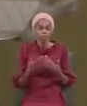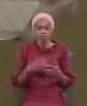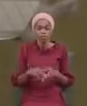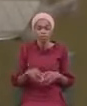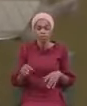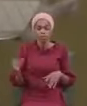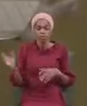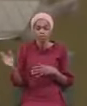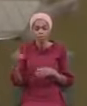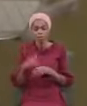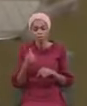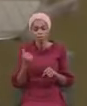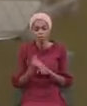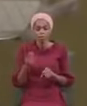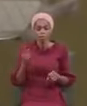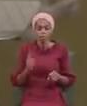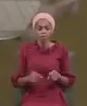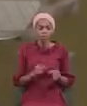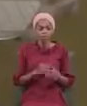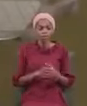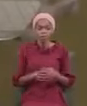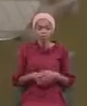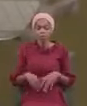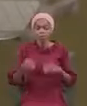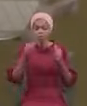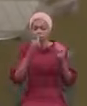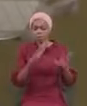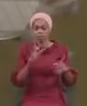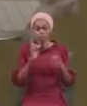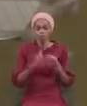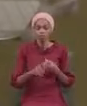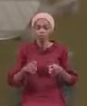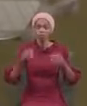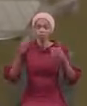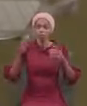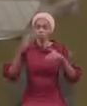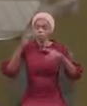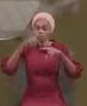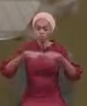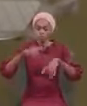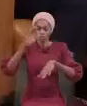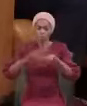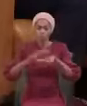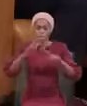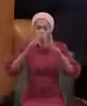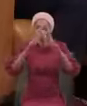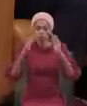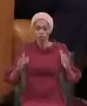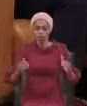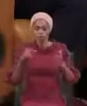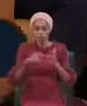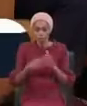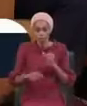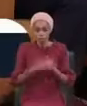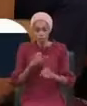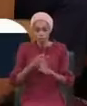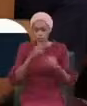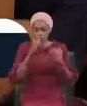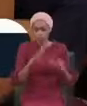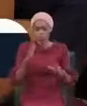béndition pour se reposer sur ta vie cette année Dieu enverra C béndition sur ta maison au nom de Jésus point numéro